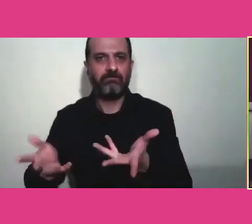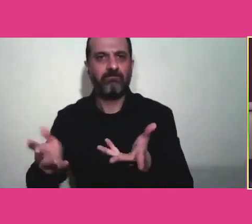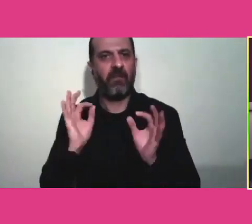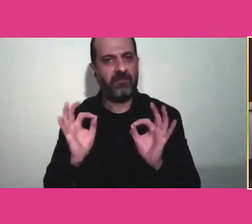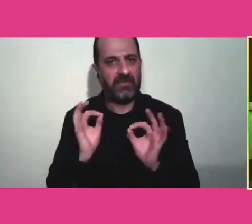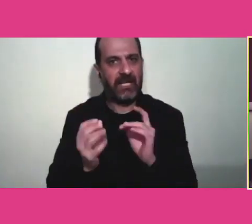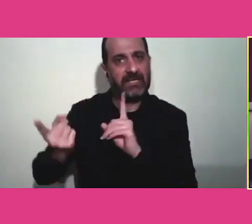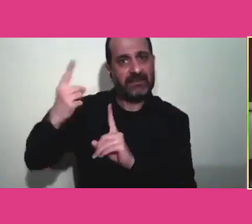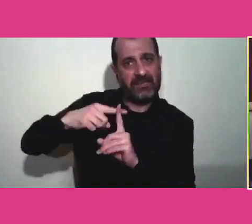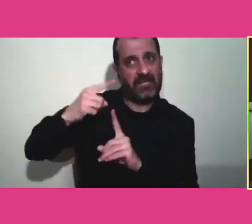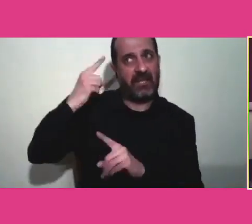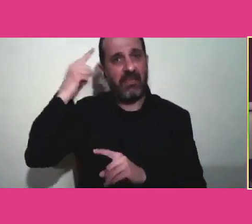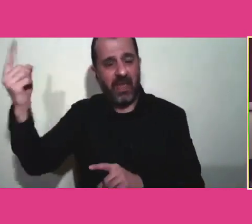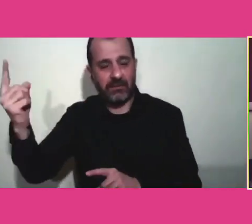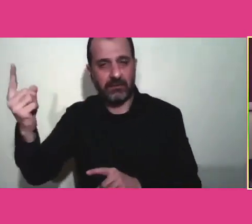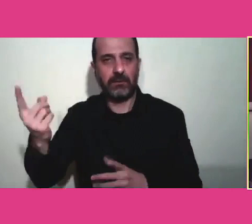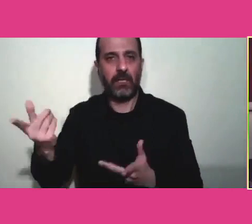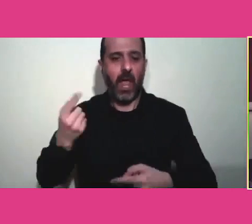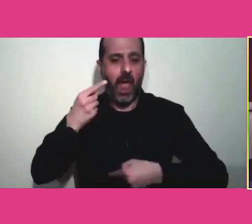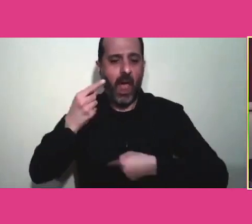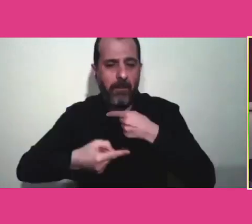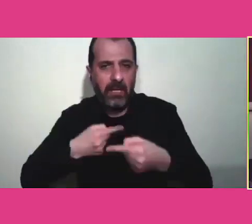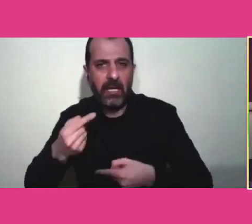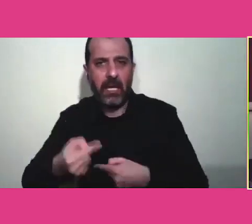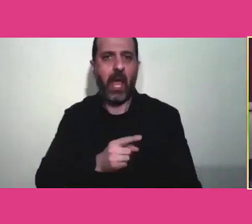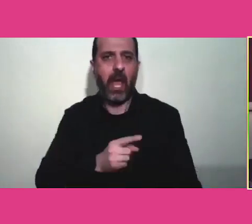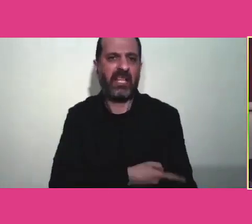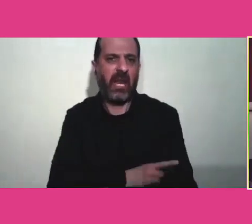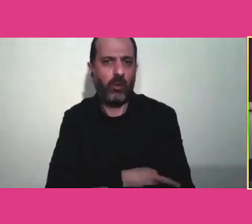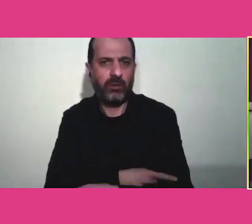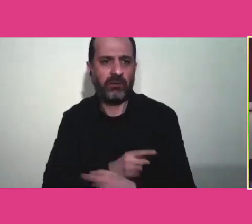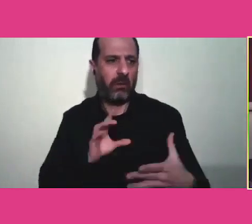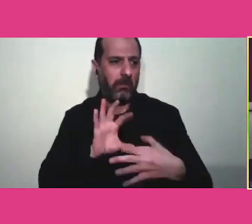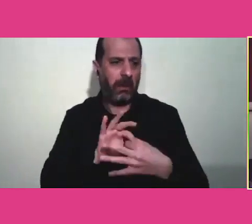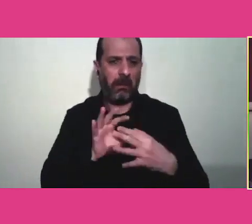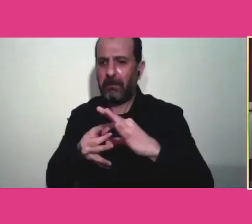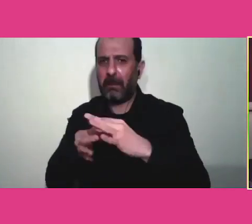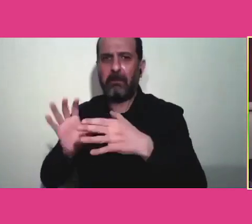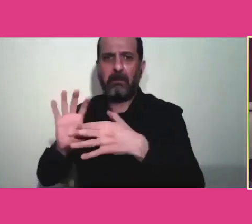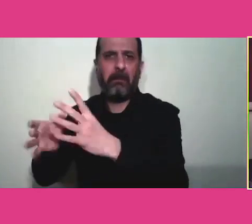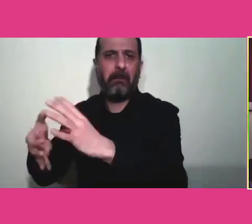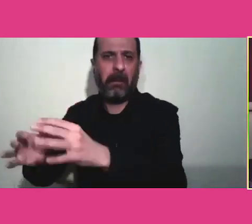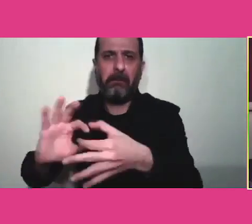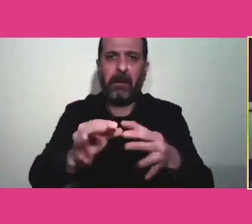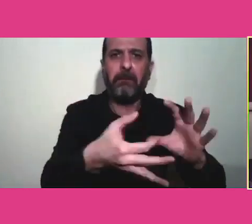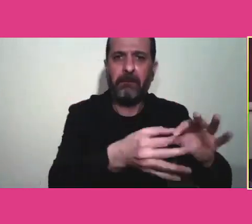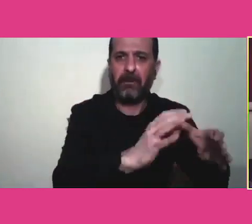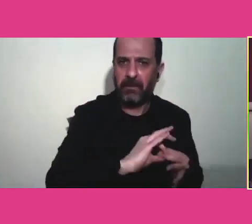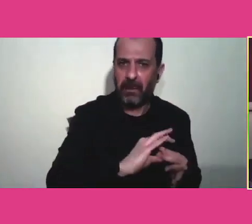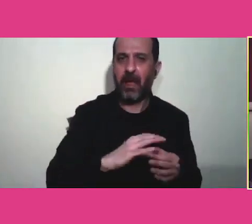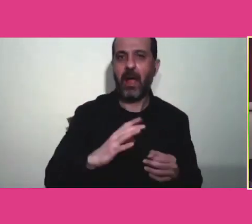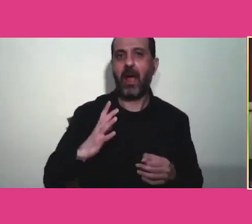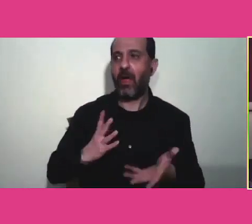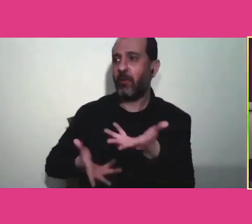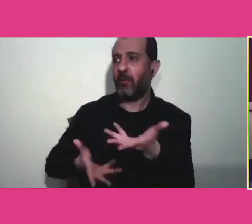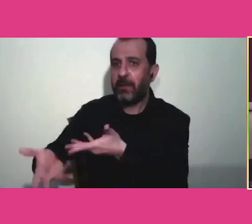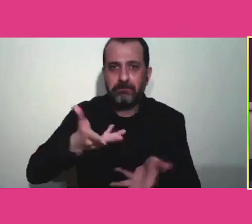συνεπάγονται σε εμπειρίες, ικανότητες, συνδυασμούς, ανθρώπινες σχέσεις και γνώσεις.